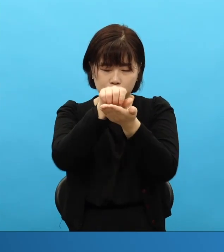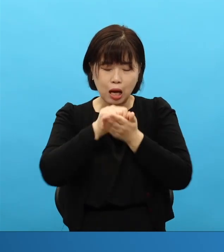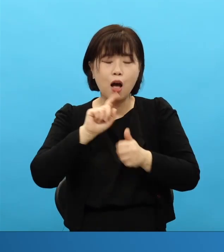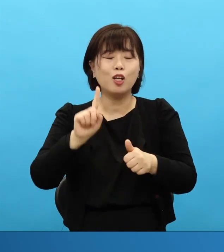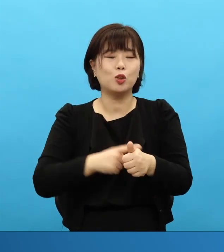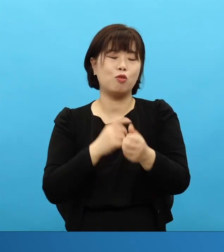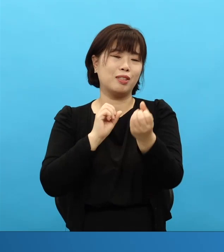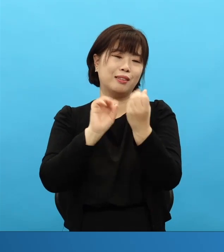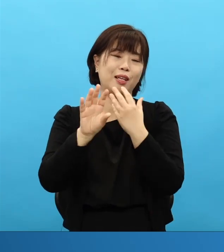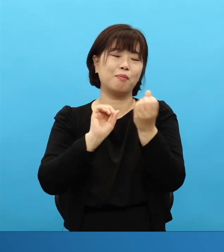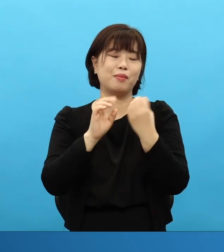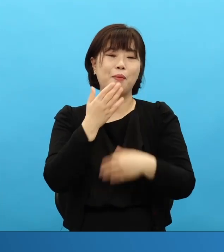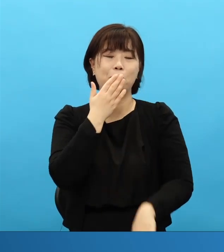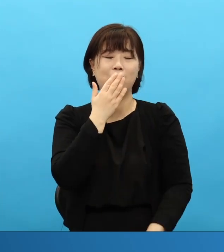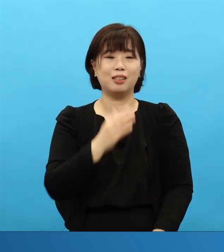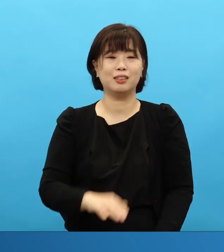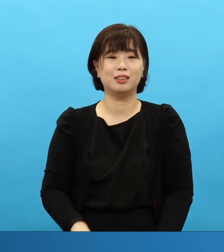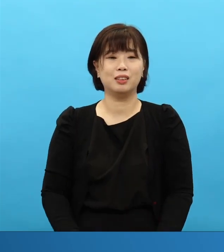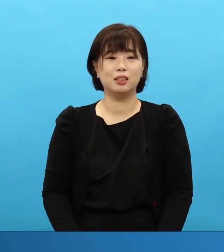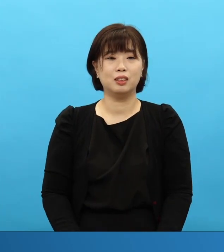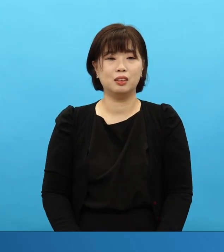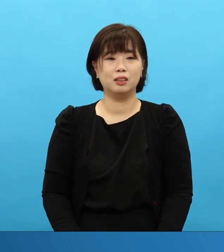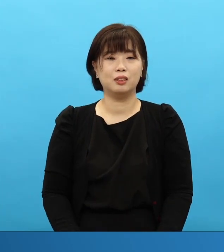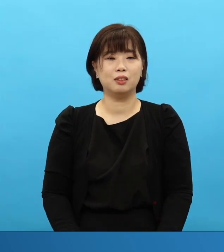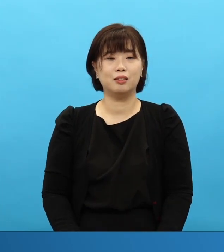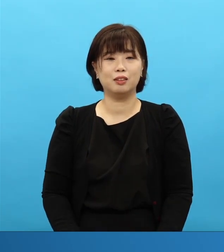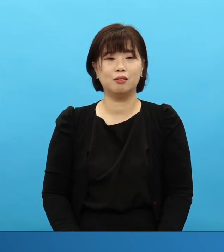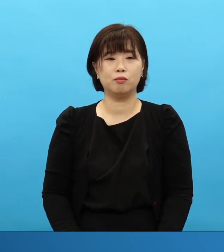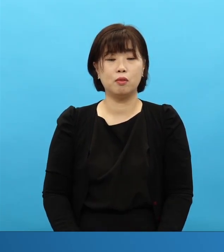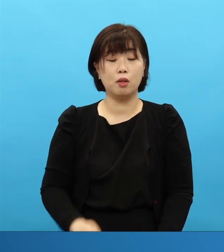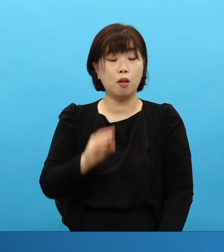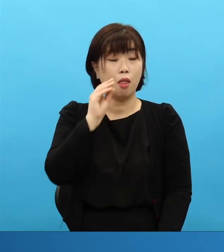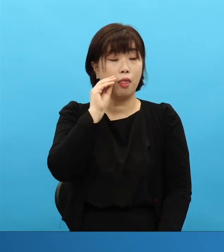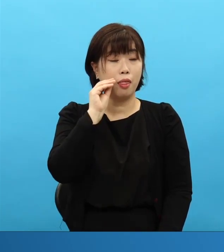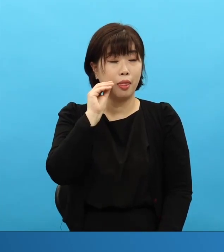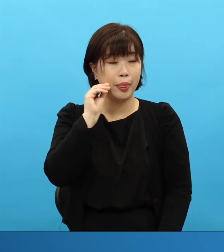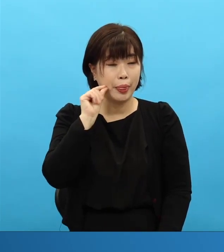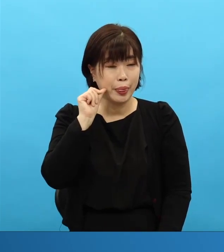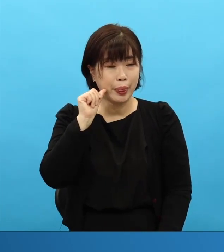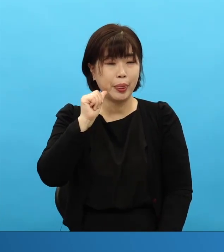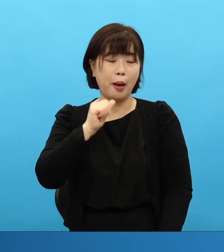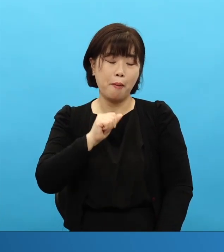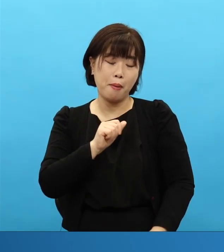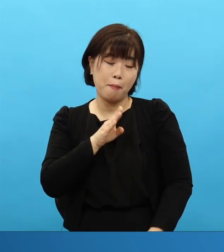이제 갑니다. And that's where you go with. 지속하면서 이제 가는 겁니다. You continue to go.